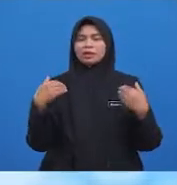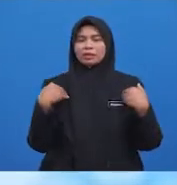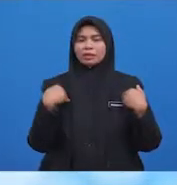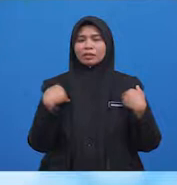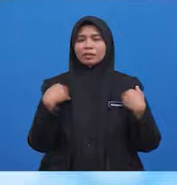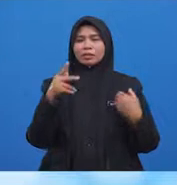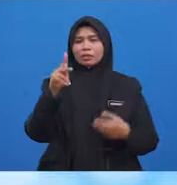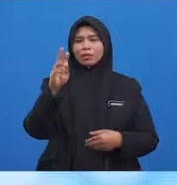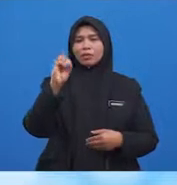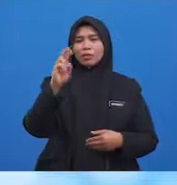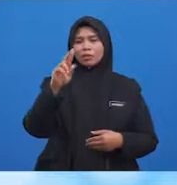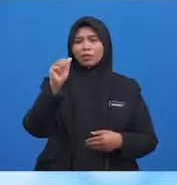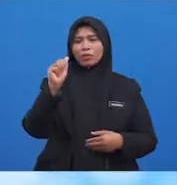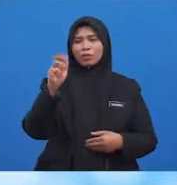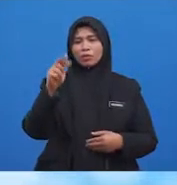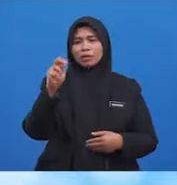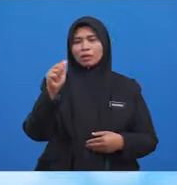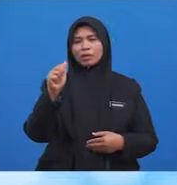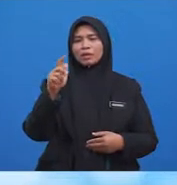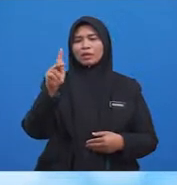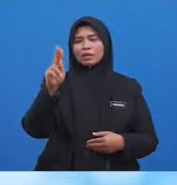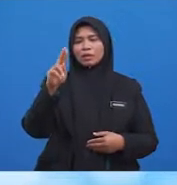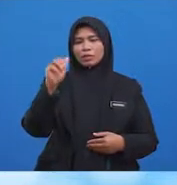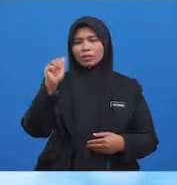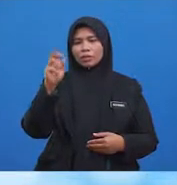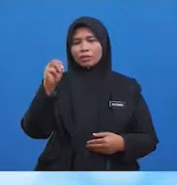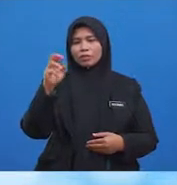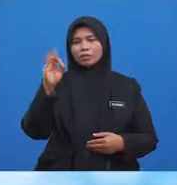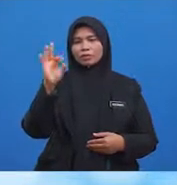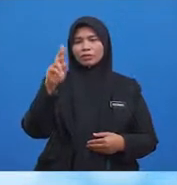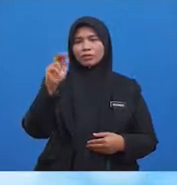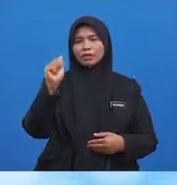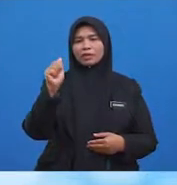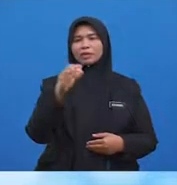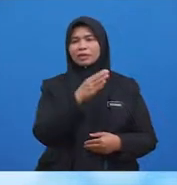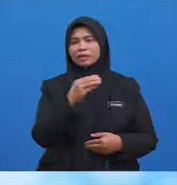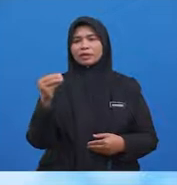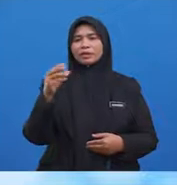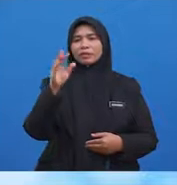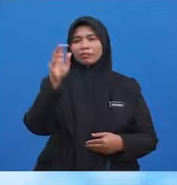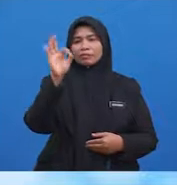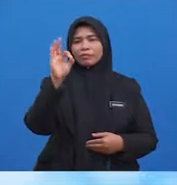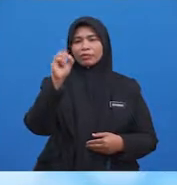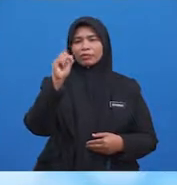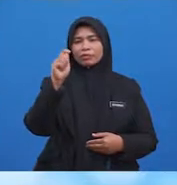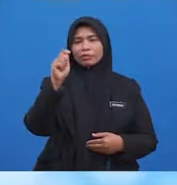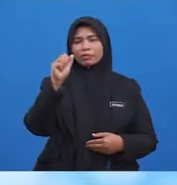Corona kromosfer A dan fotosfer Al